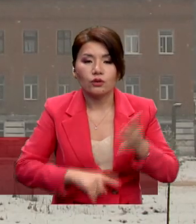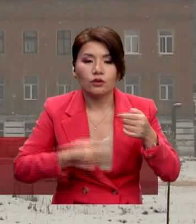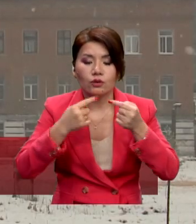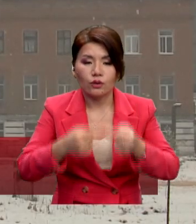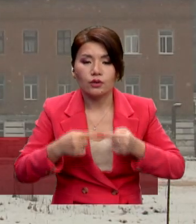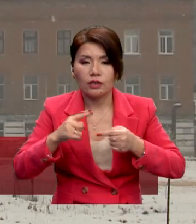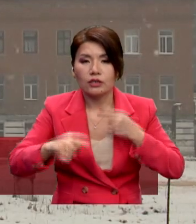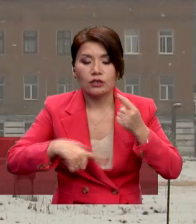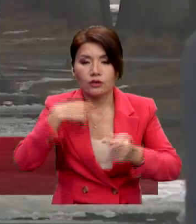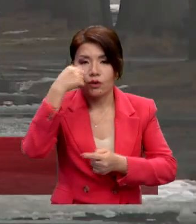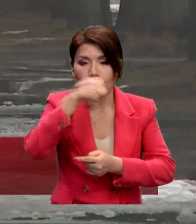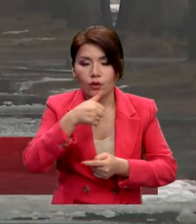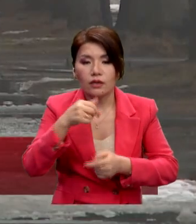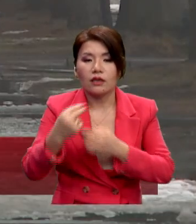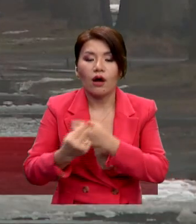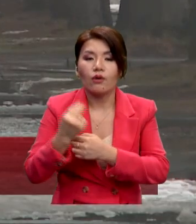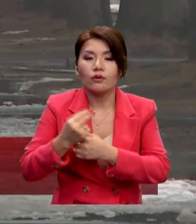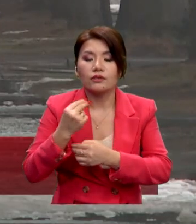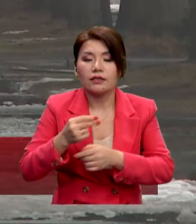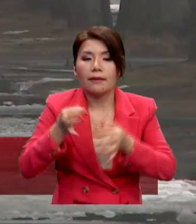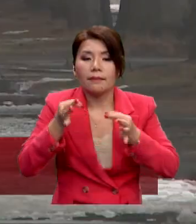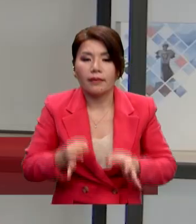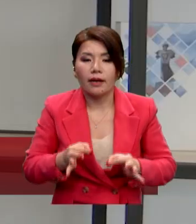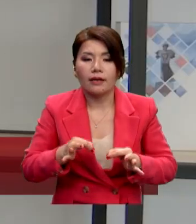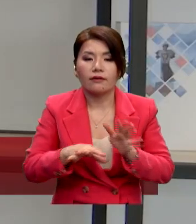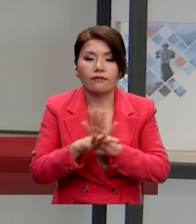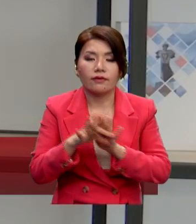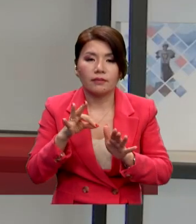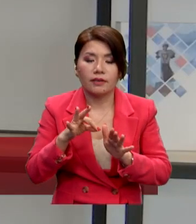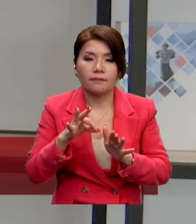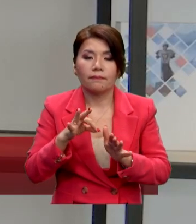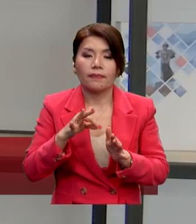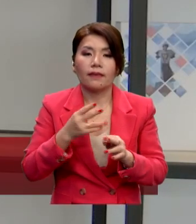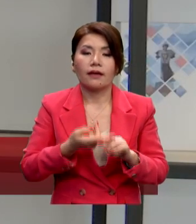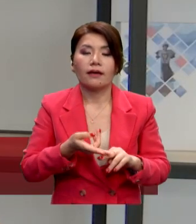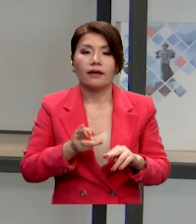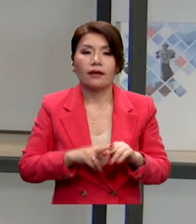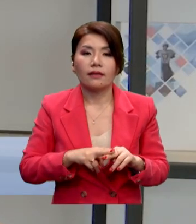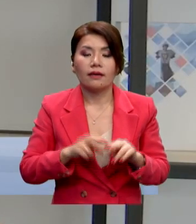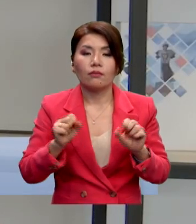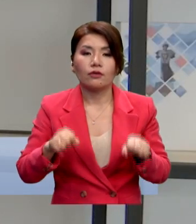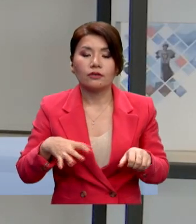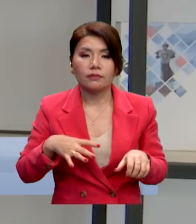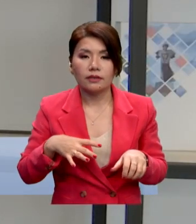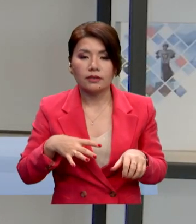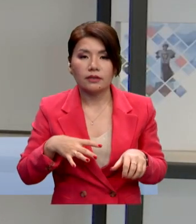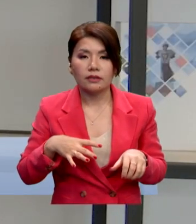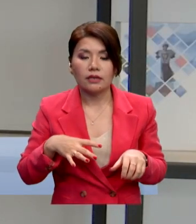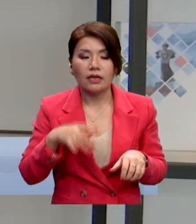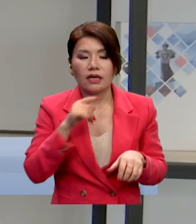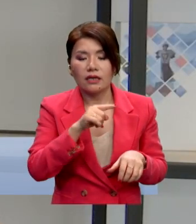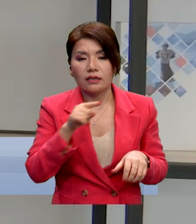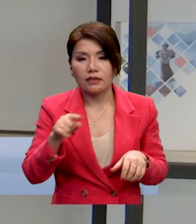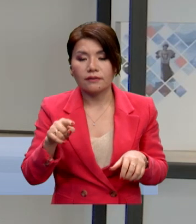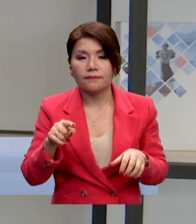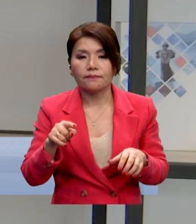то, что следующий год научит нас делать правильный выбор. Это, наверное, можно сказать, те самые...